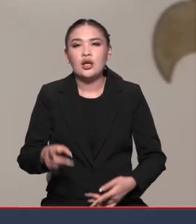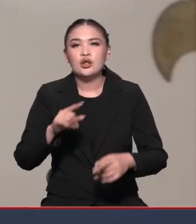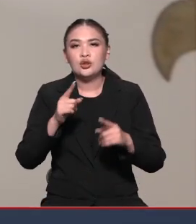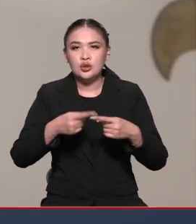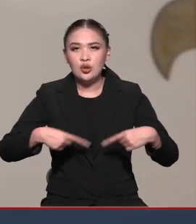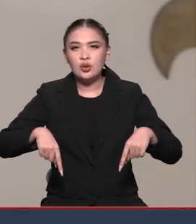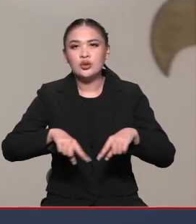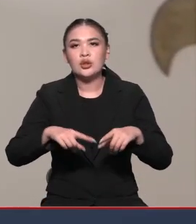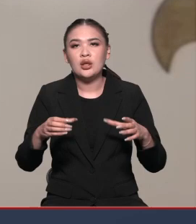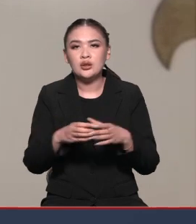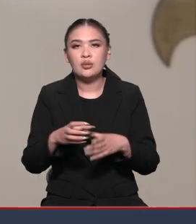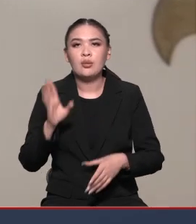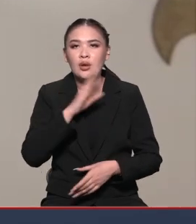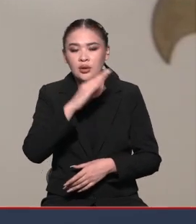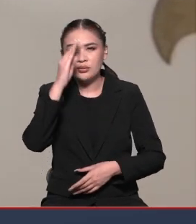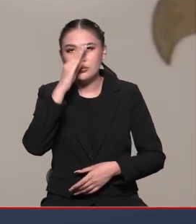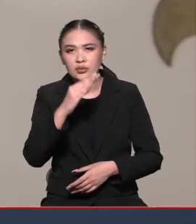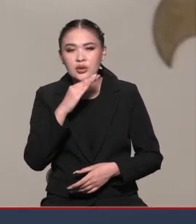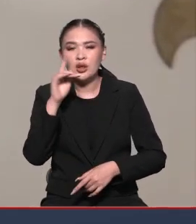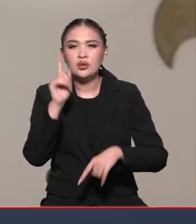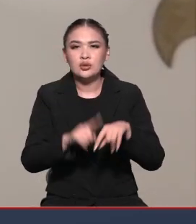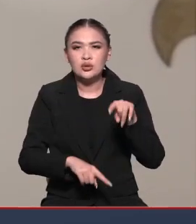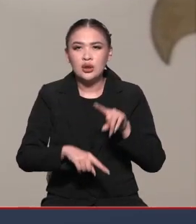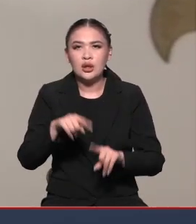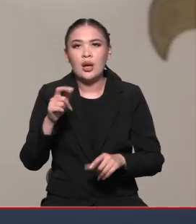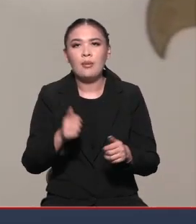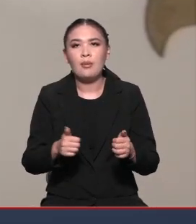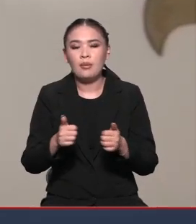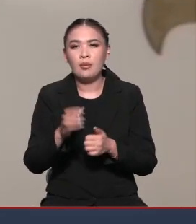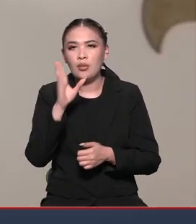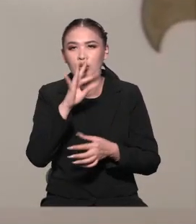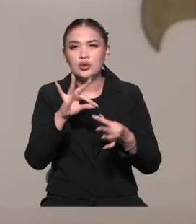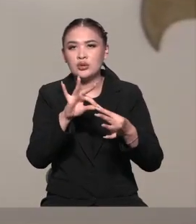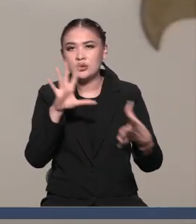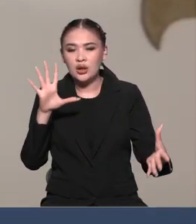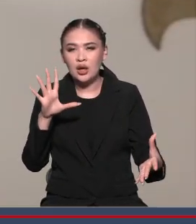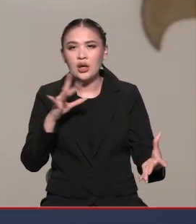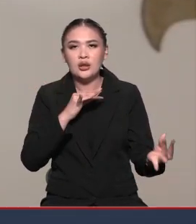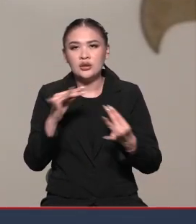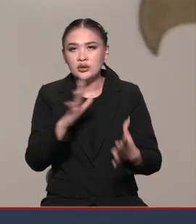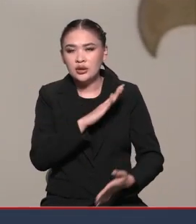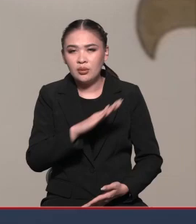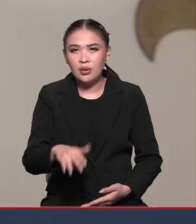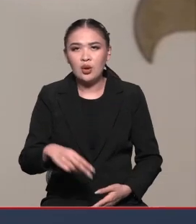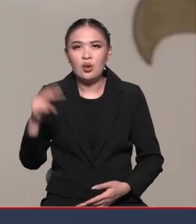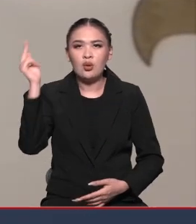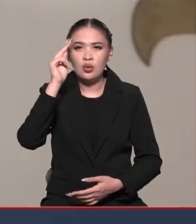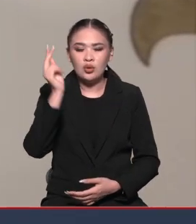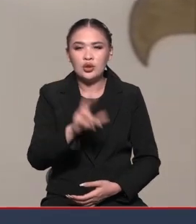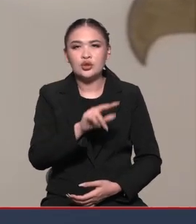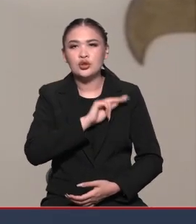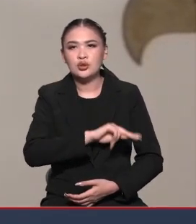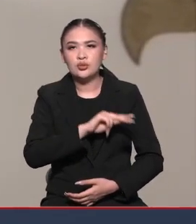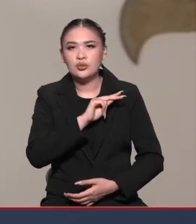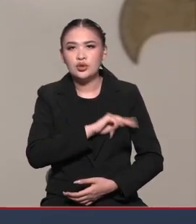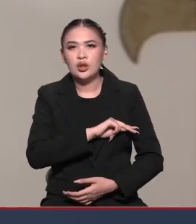қоршаған ортасымен, әке шешесімен, ата-анасымен, туыс туғандармен байланысты үзіп, оқуға деген, жұмысқа деген, жалпы еңбекке